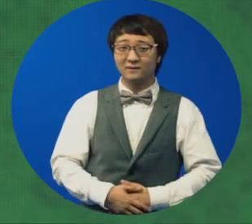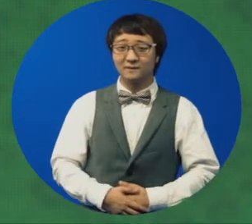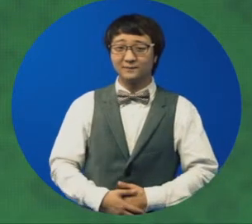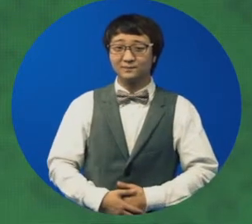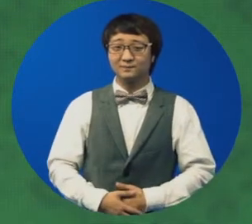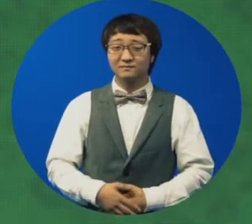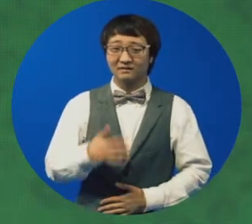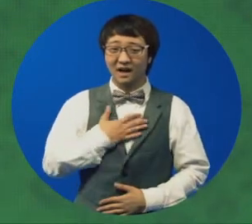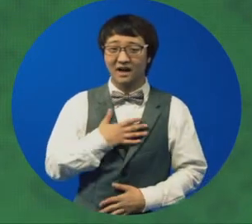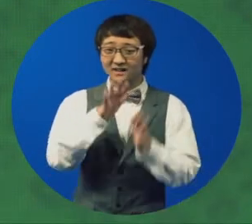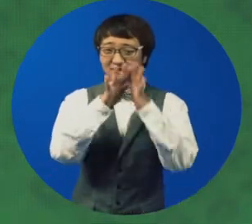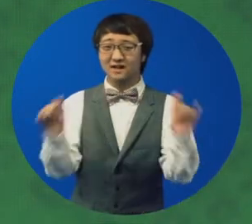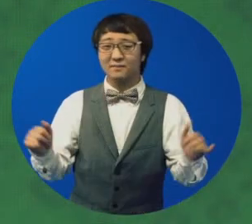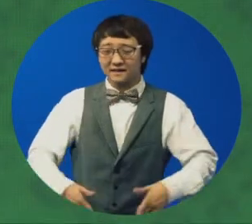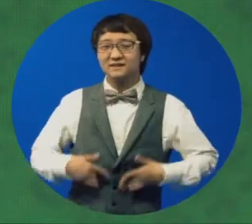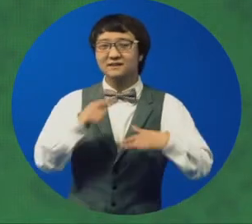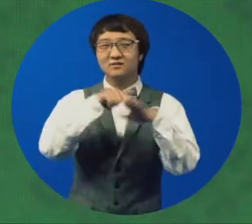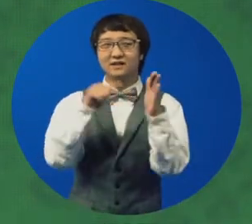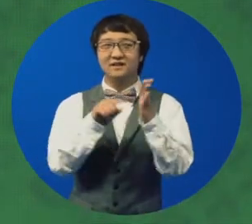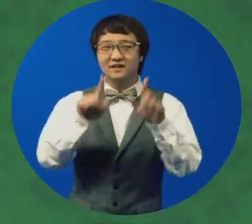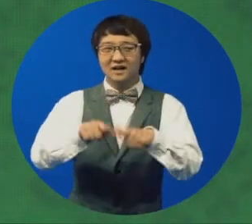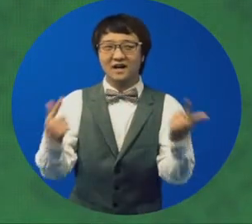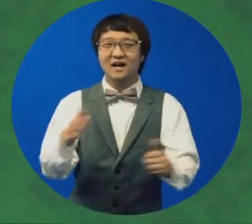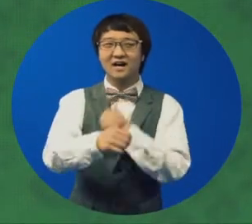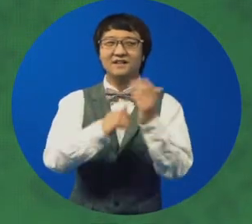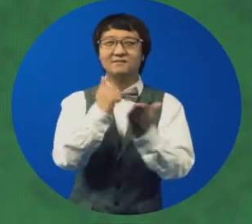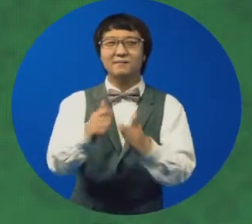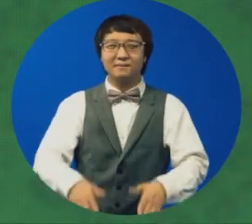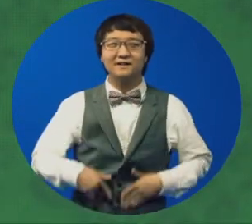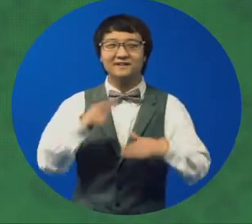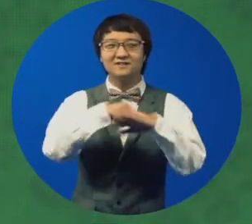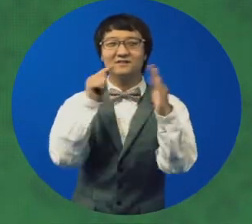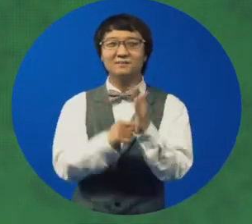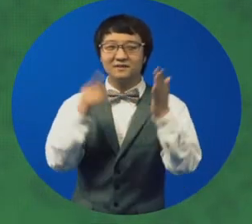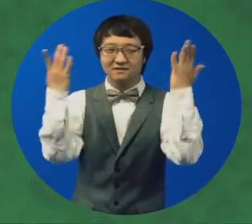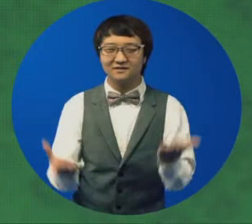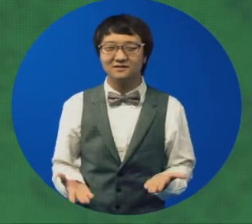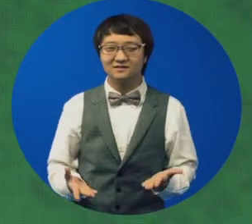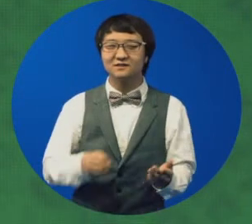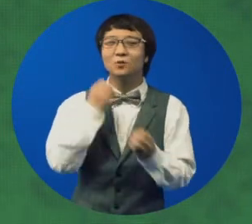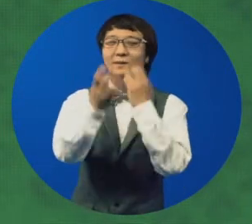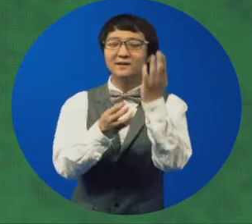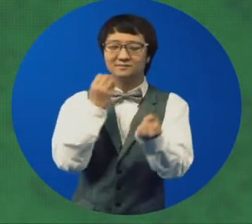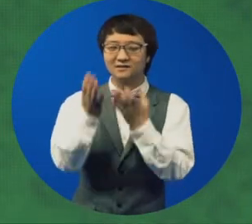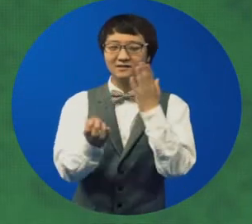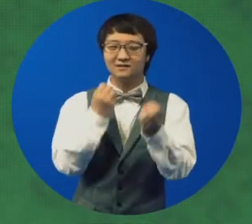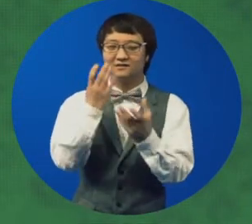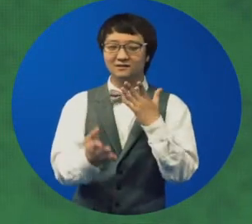내가 사람의 인정이 아닌 하나님 앞에 인정받는 사람임을 고백합니다.